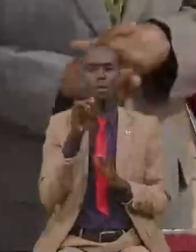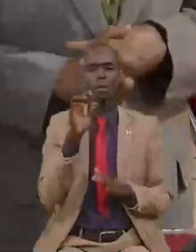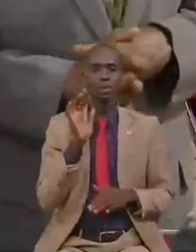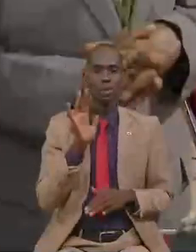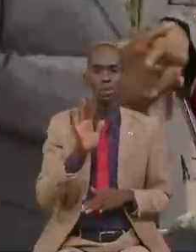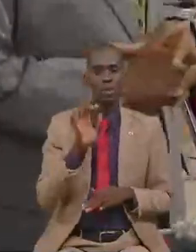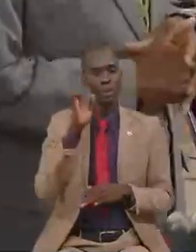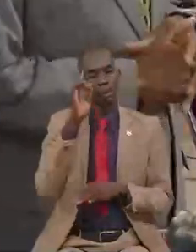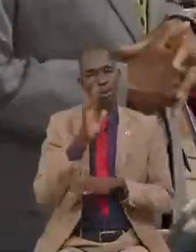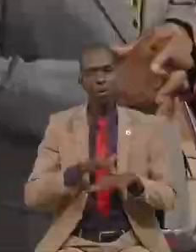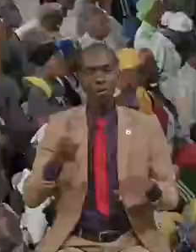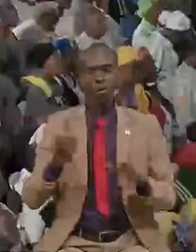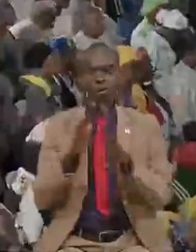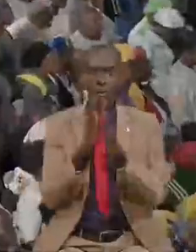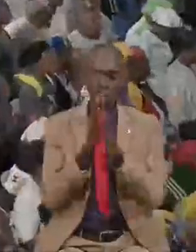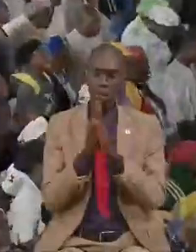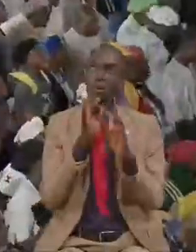Conforme à ton appel, parle au Seigneur.